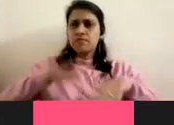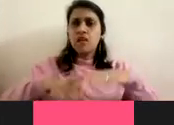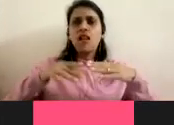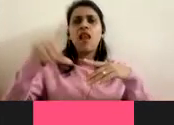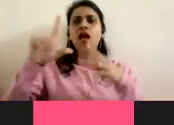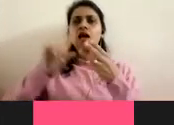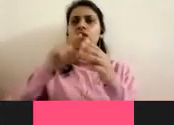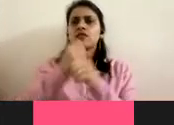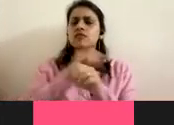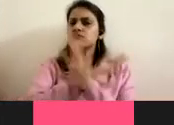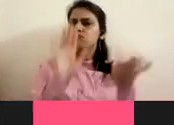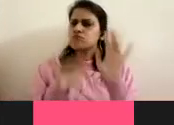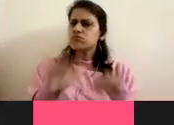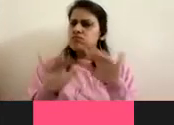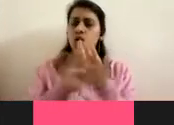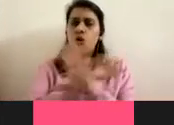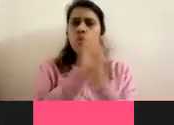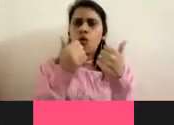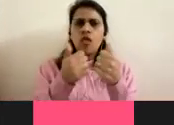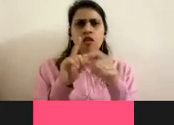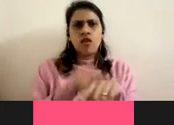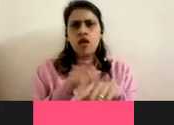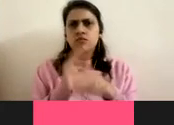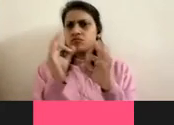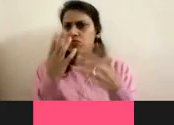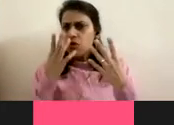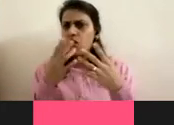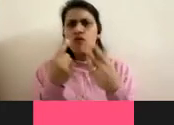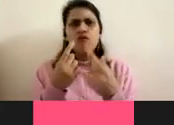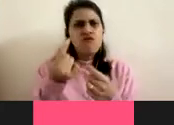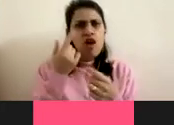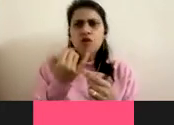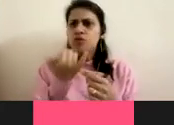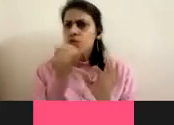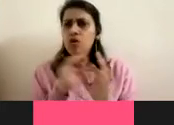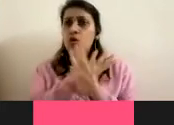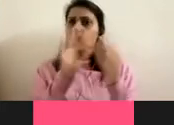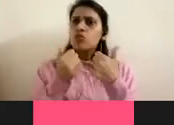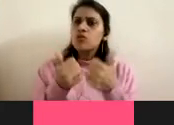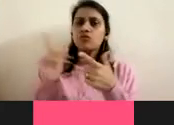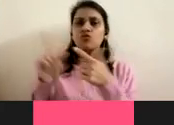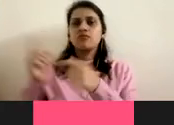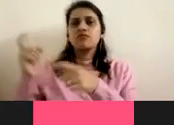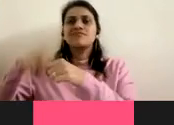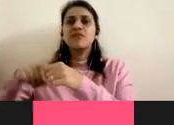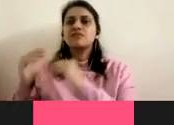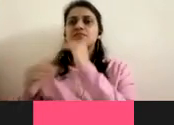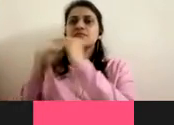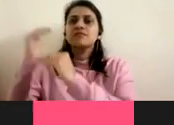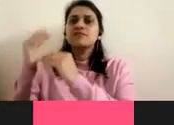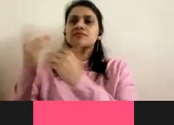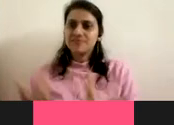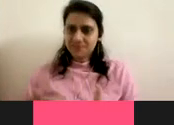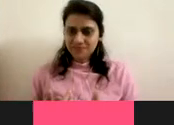विच द कंपनी नीड्स, एंड ही हैड द नॉलेज, ही गॉट सेलेक्टेड, ही इज नाउ इन द बैंक डूइंग, गॉट वन प्रमोशन ऑल्सो एंड डूइंग वेल। सो बेसिकली क्या है ना,